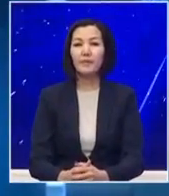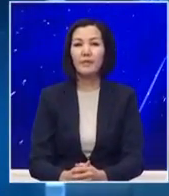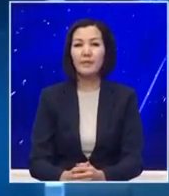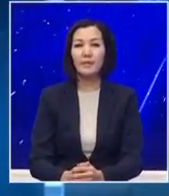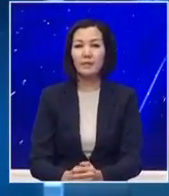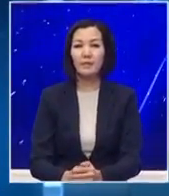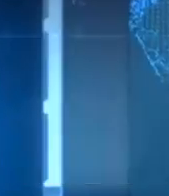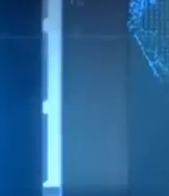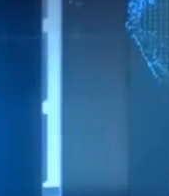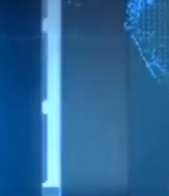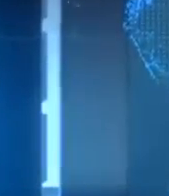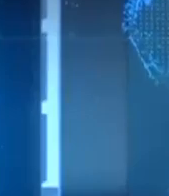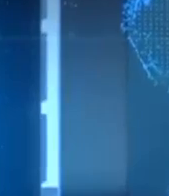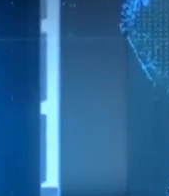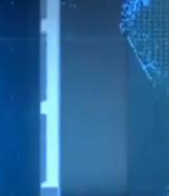арнасы.